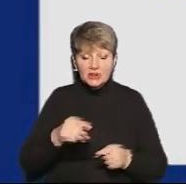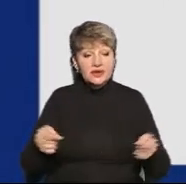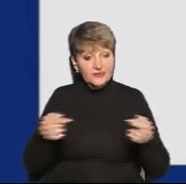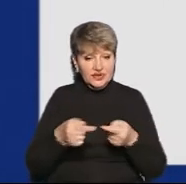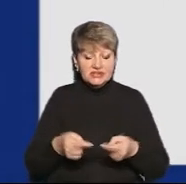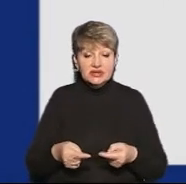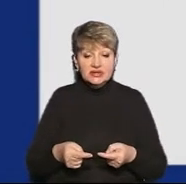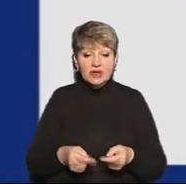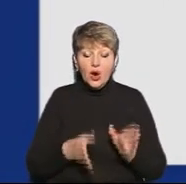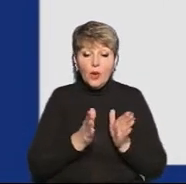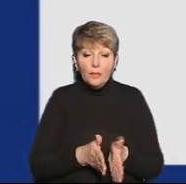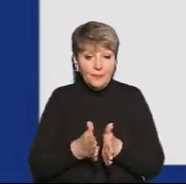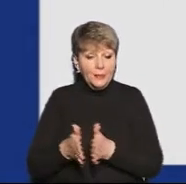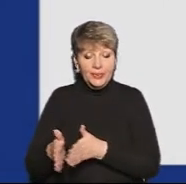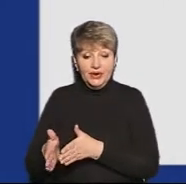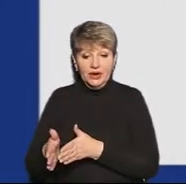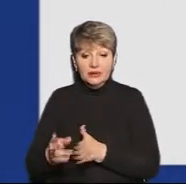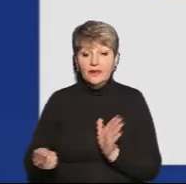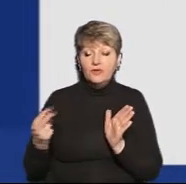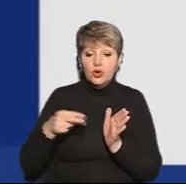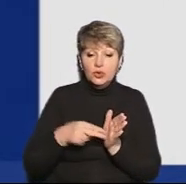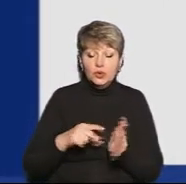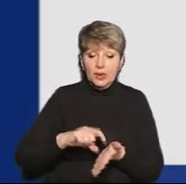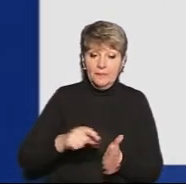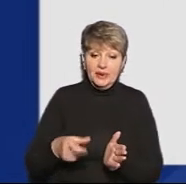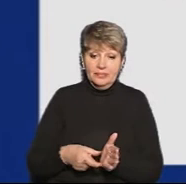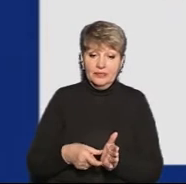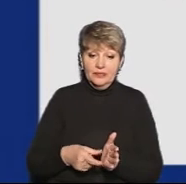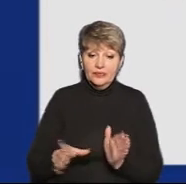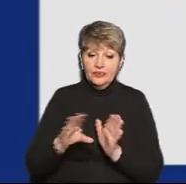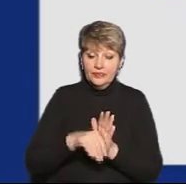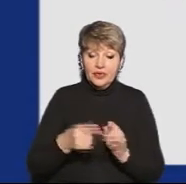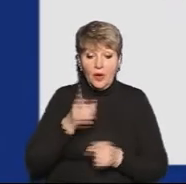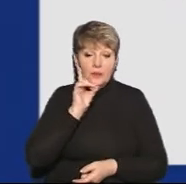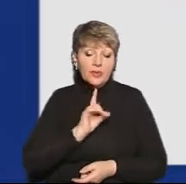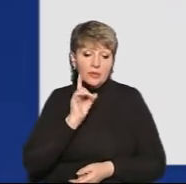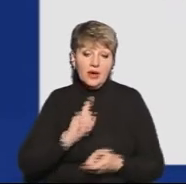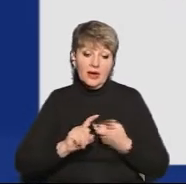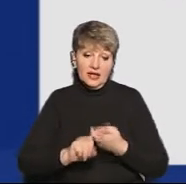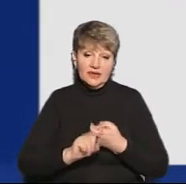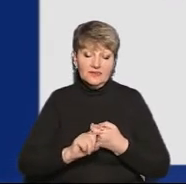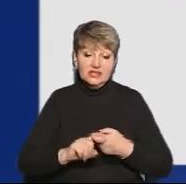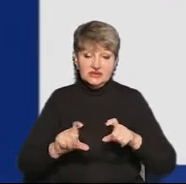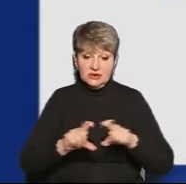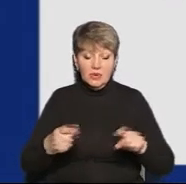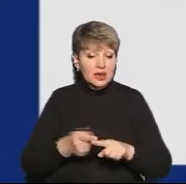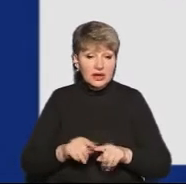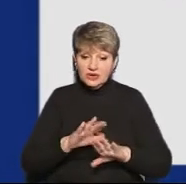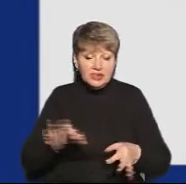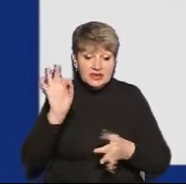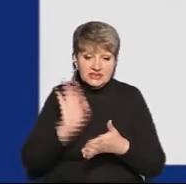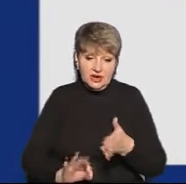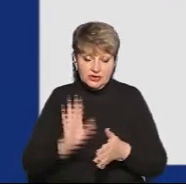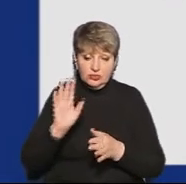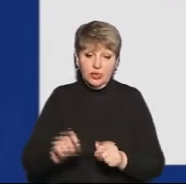визначення порядку включення приміщень в цей тимчасовий інфекційний стаціонар. Це ж не зразу, якби буде